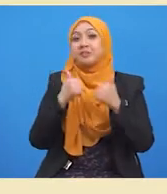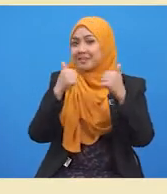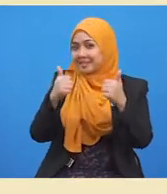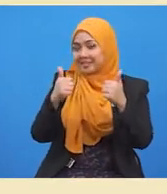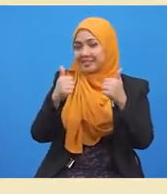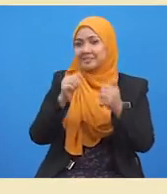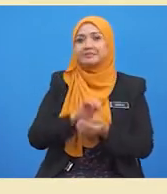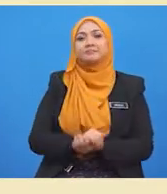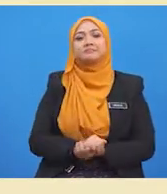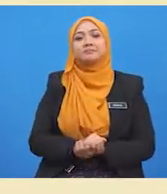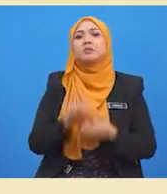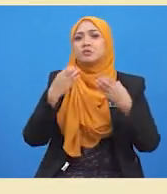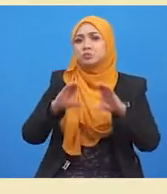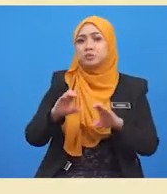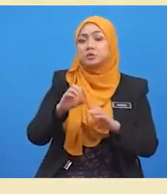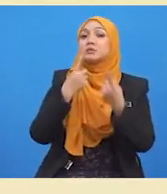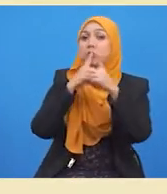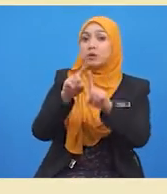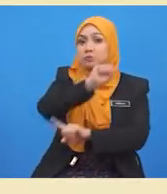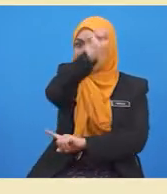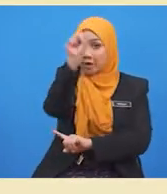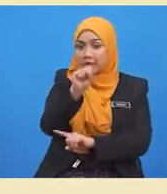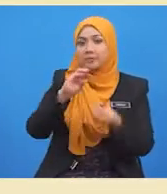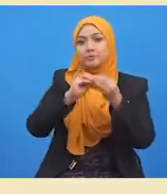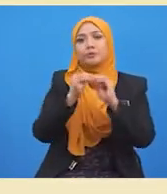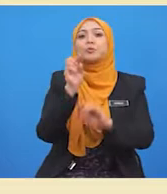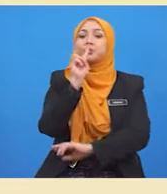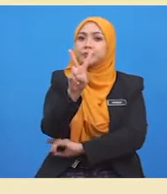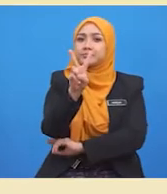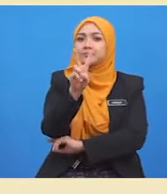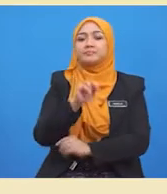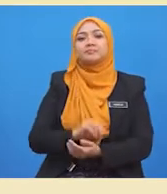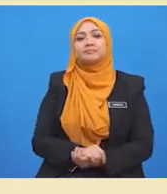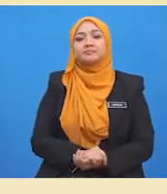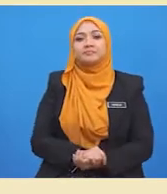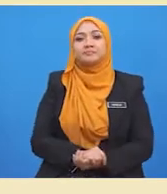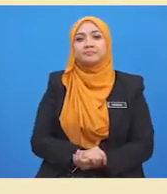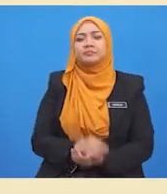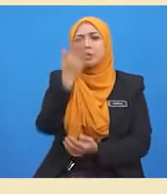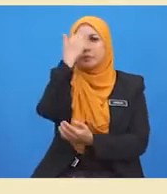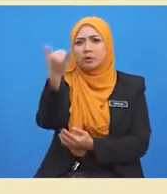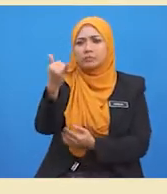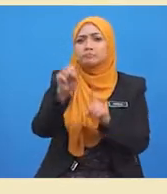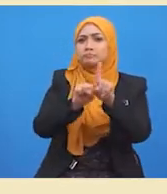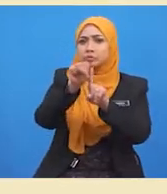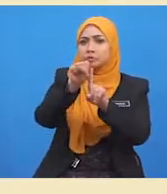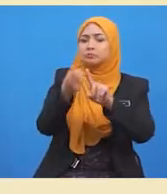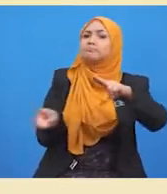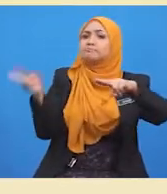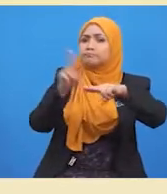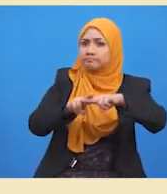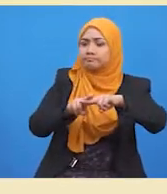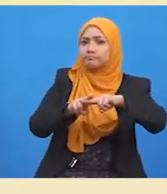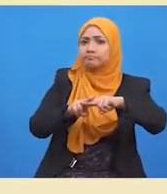yo grandeur Ai menjadi mahaba tahniah kepada murid yang